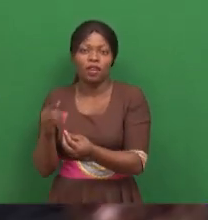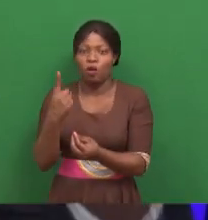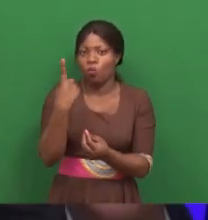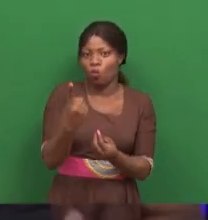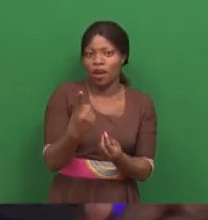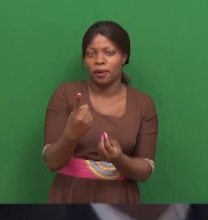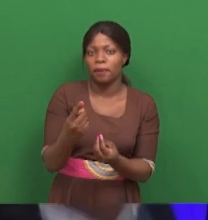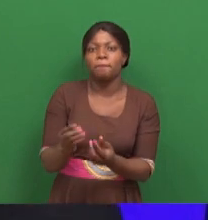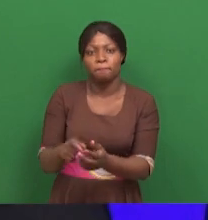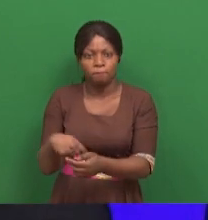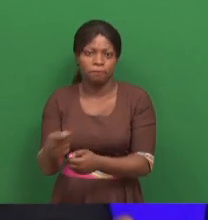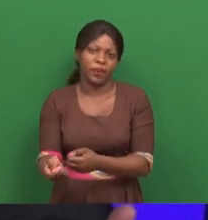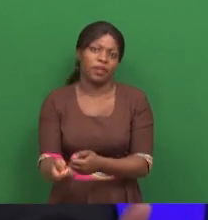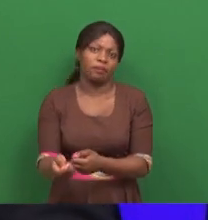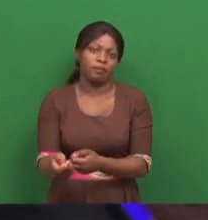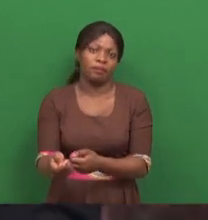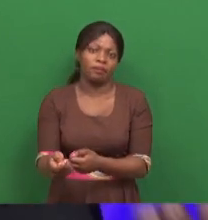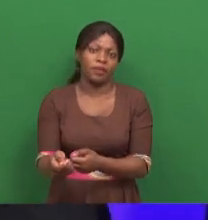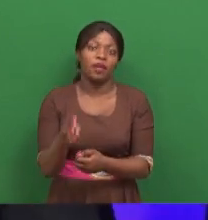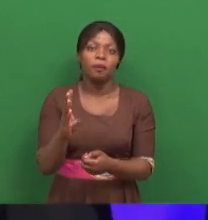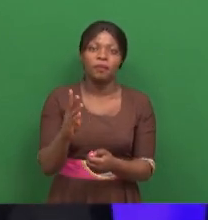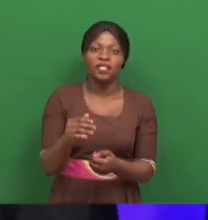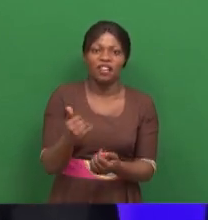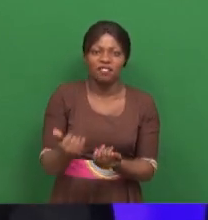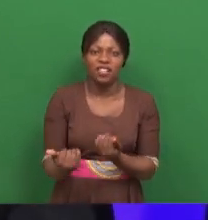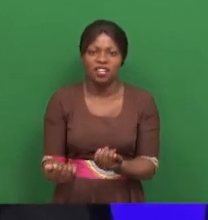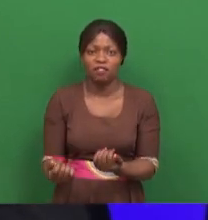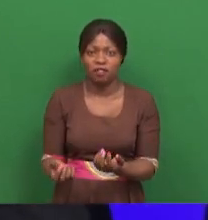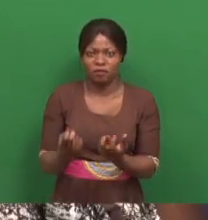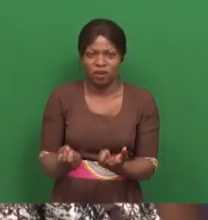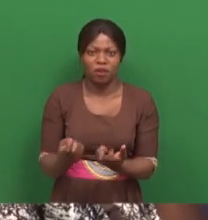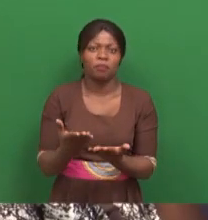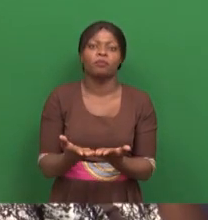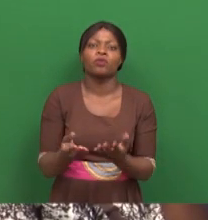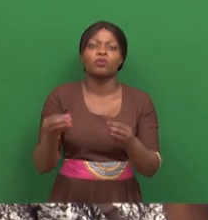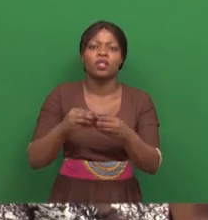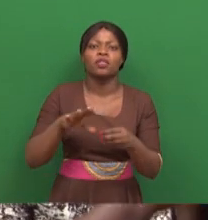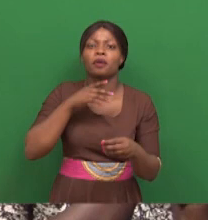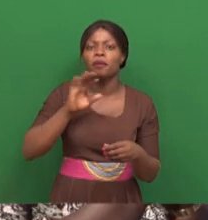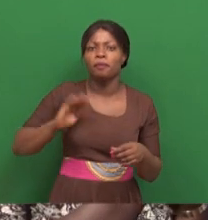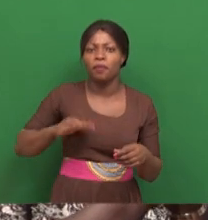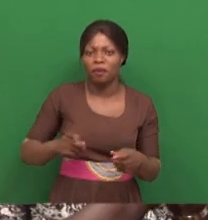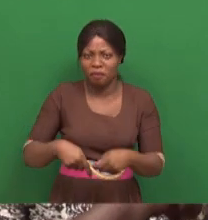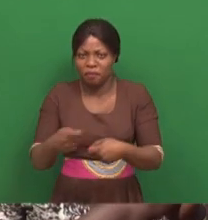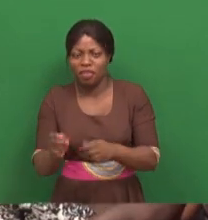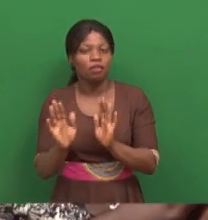anoita vanobadara semunhu 1 ndizvo vana vadiki vakatakurwa vabadari ndizvozvo aiwa